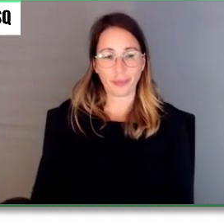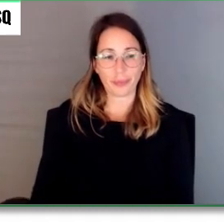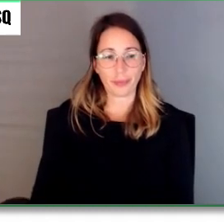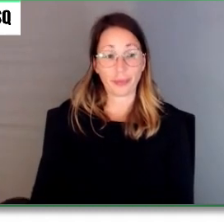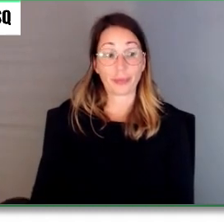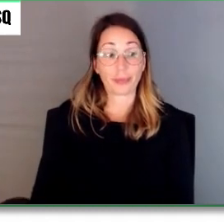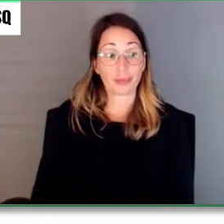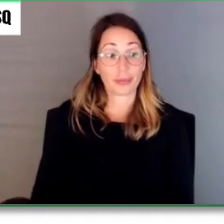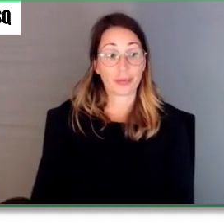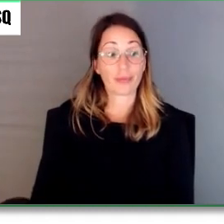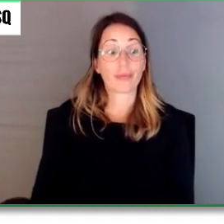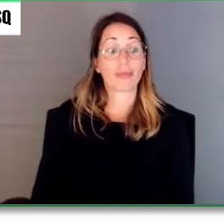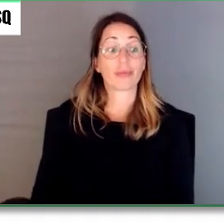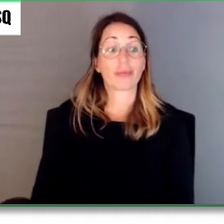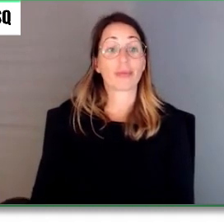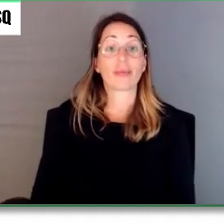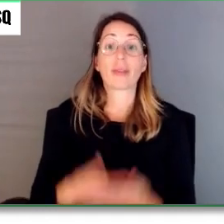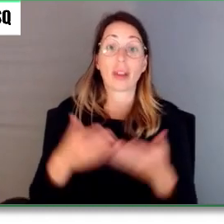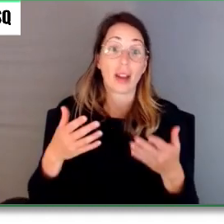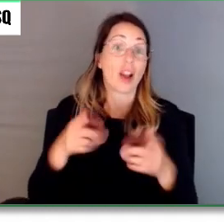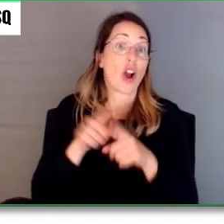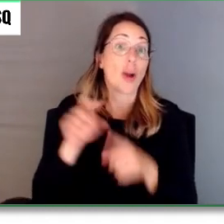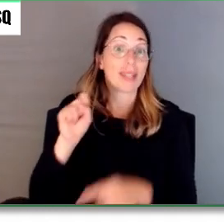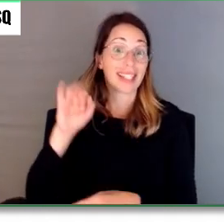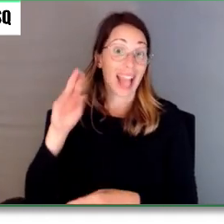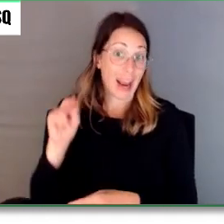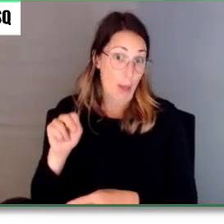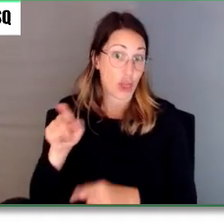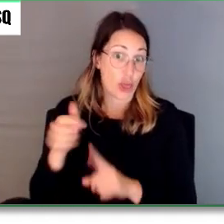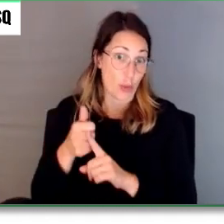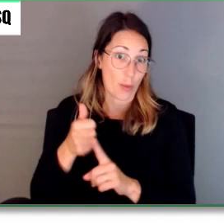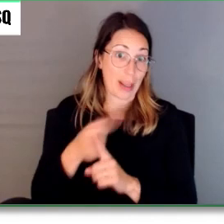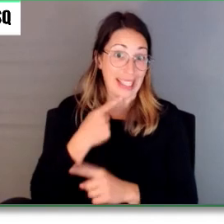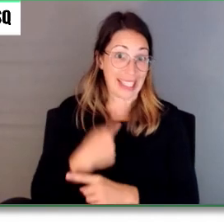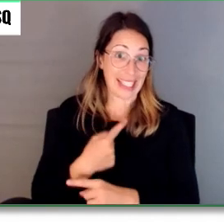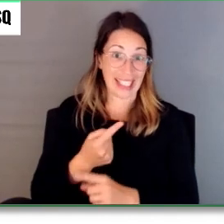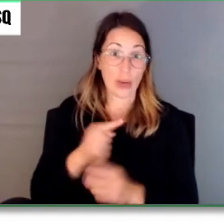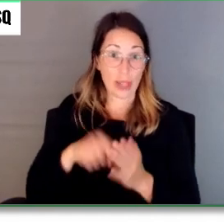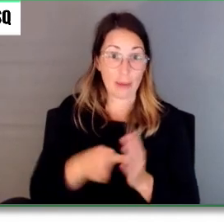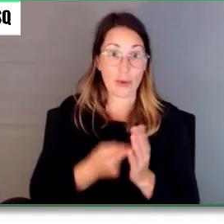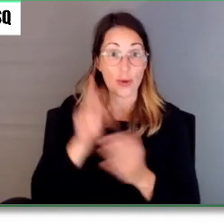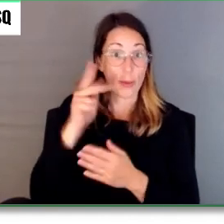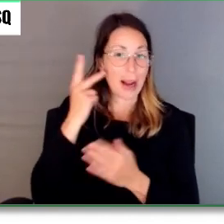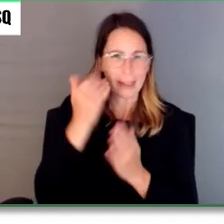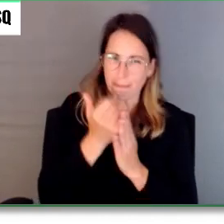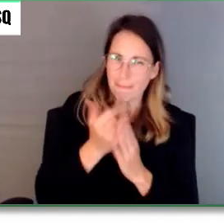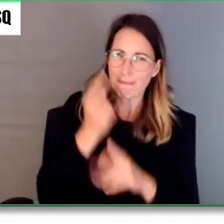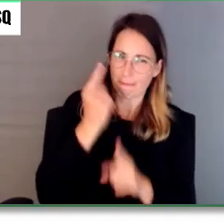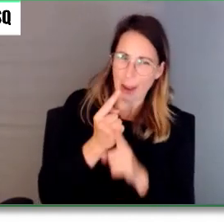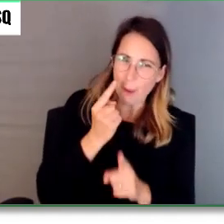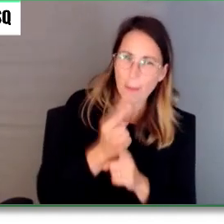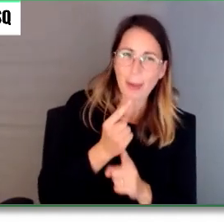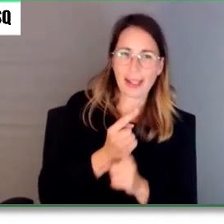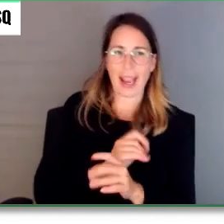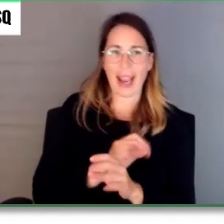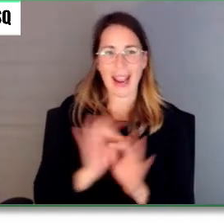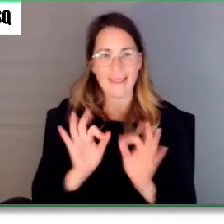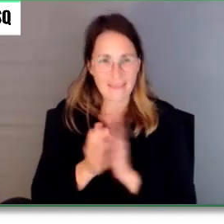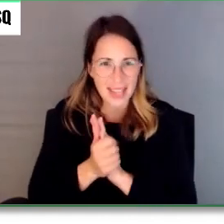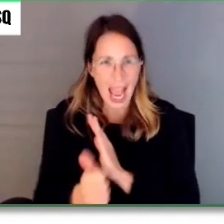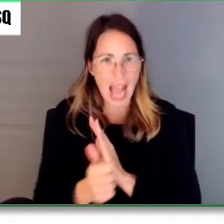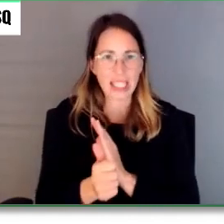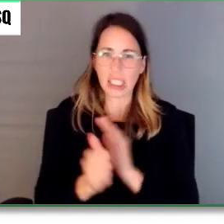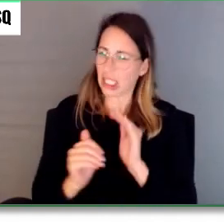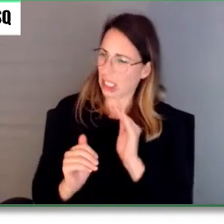avancer. Donc, comme Simon nous rappelle au début, la politique doit être appropriée, efficace, efficiente. On ne veut